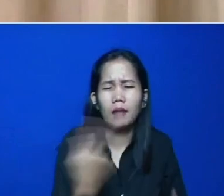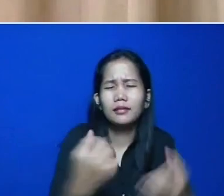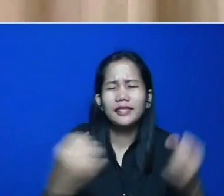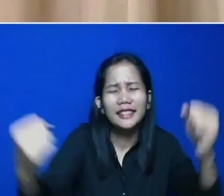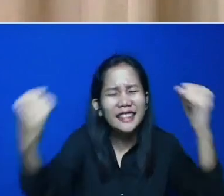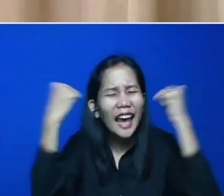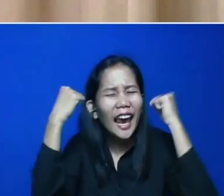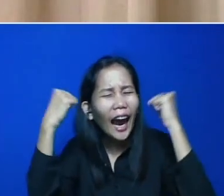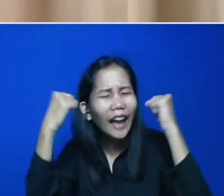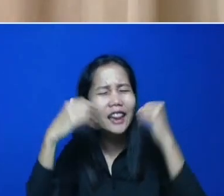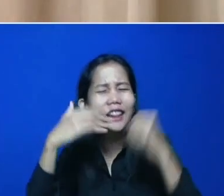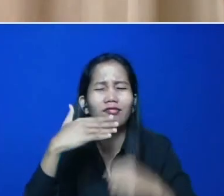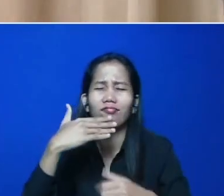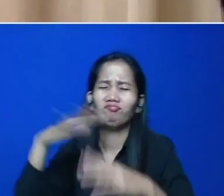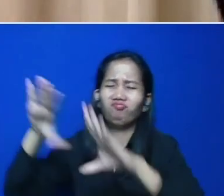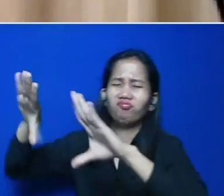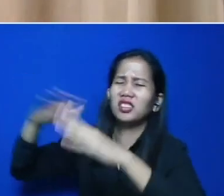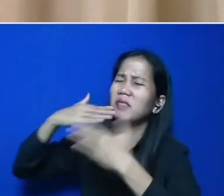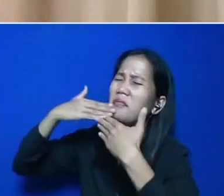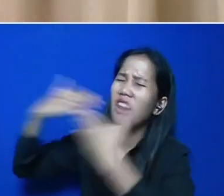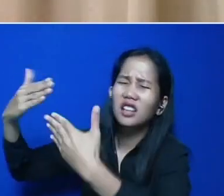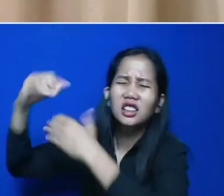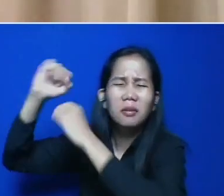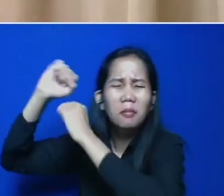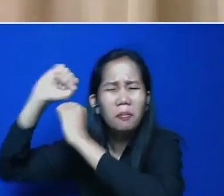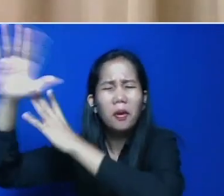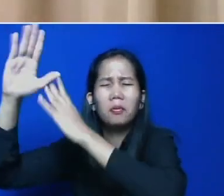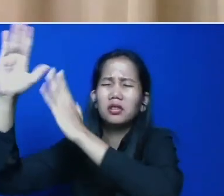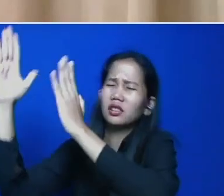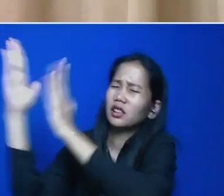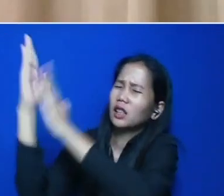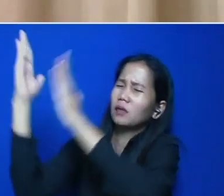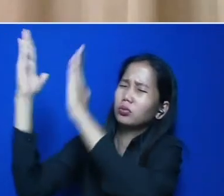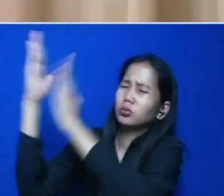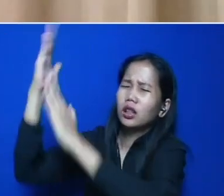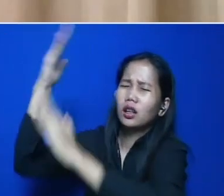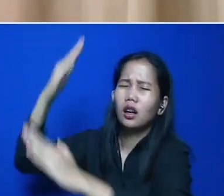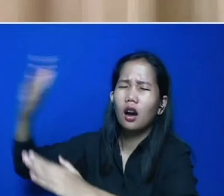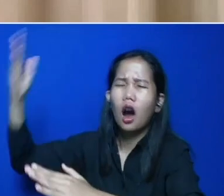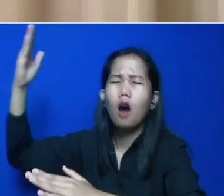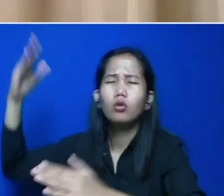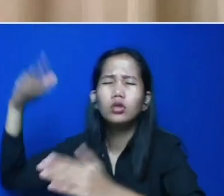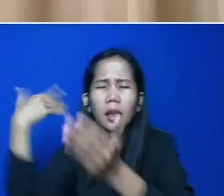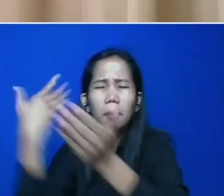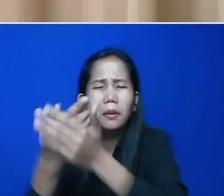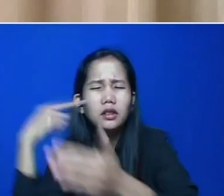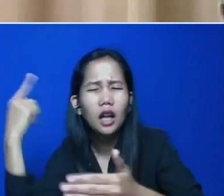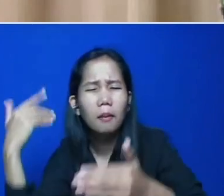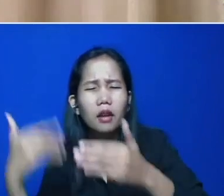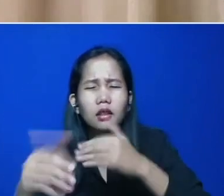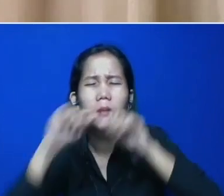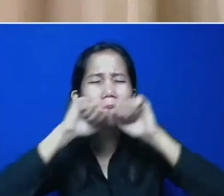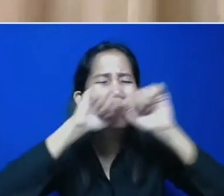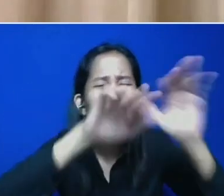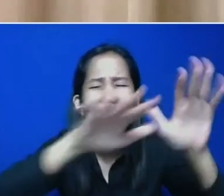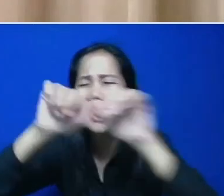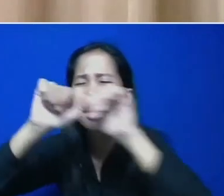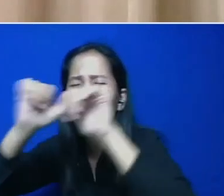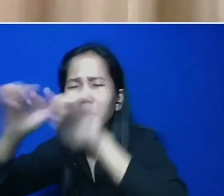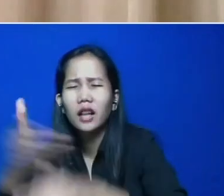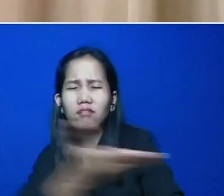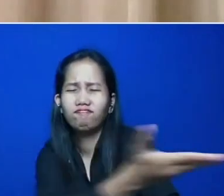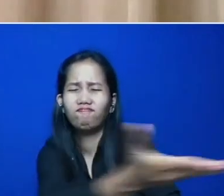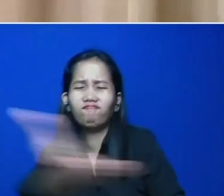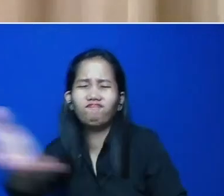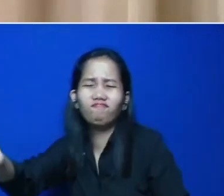selama-lamanya diberkatilah semua saudara-saudaraku yang telah hadir malam hari ini ampuni segenap dosa kami dalam